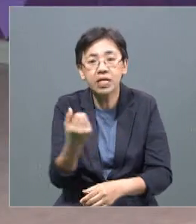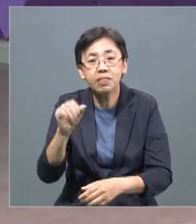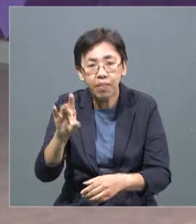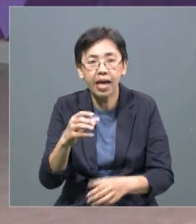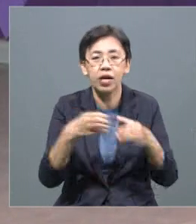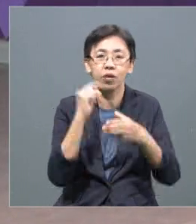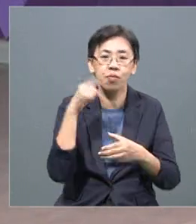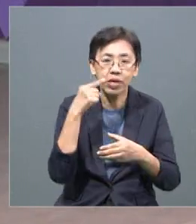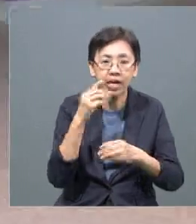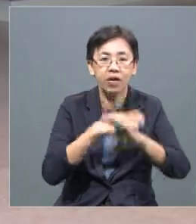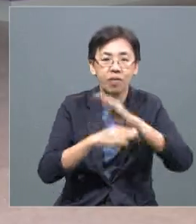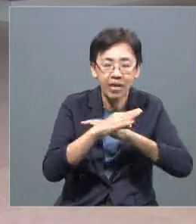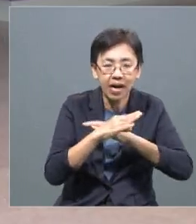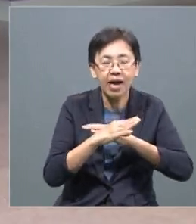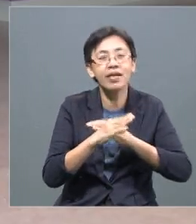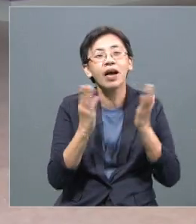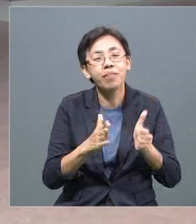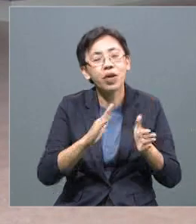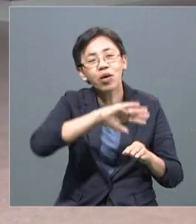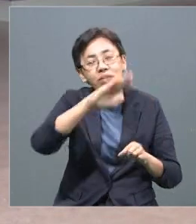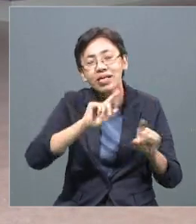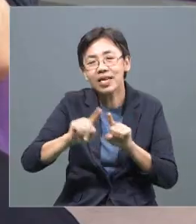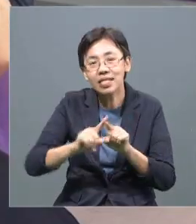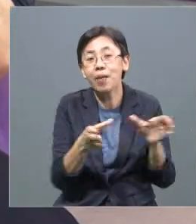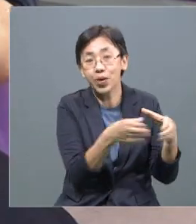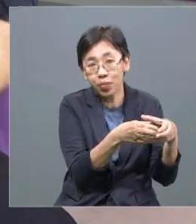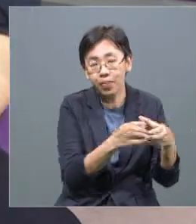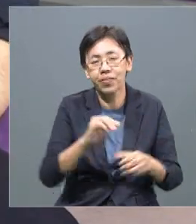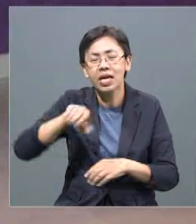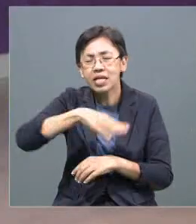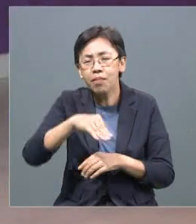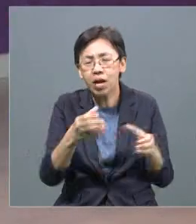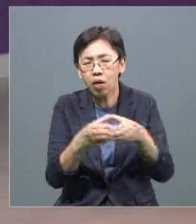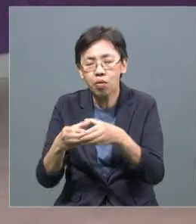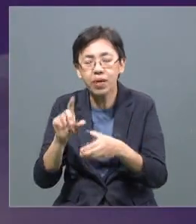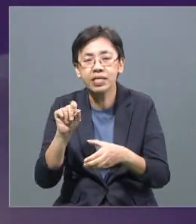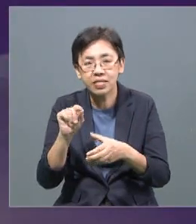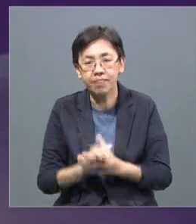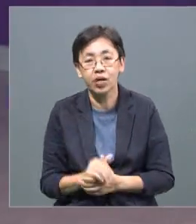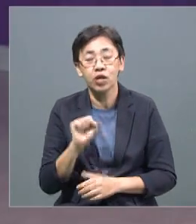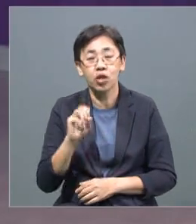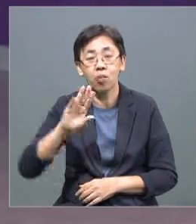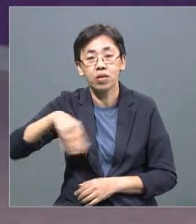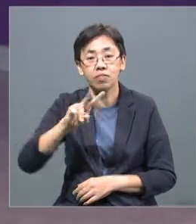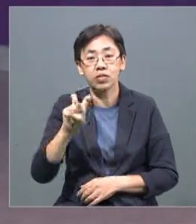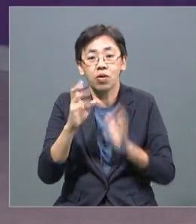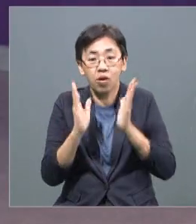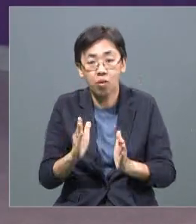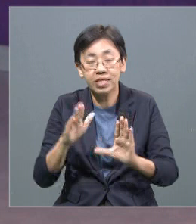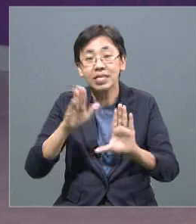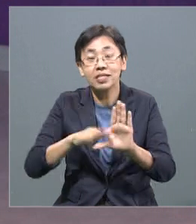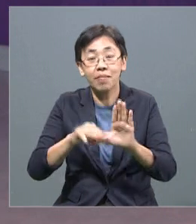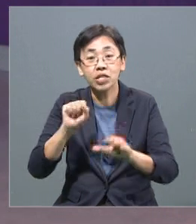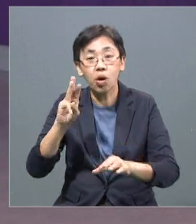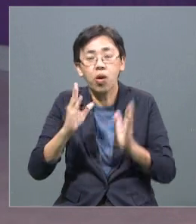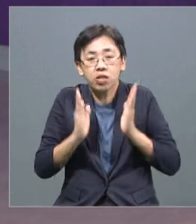กลุ่มผู้สูงอายุคนพิการหรือผู้ทุพพลภาพรวมถึงกลุ่มชาติพันธุ์รวมทั้งหมด20กลุ่มรวมแล้วสว.200คนผู้ที่อยากสมัครเป็นสว.จะ